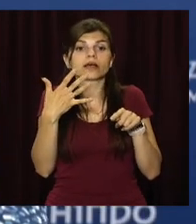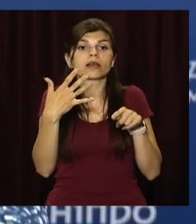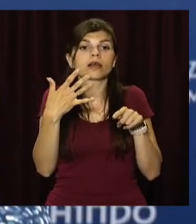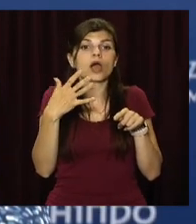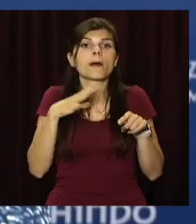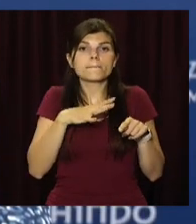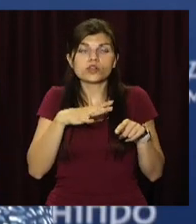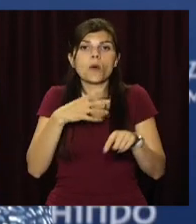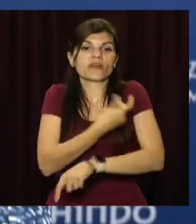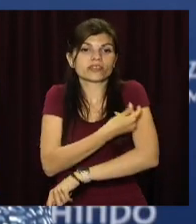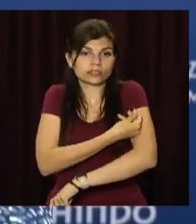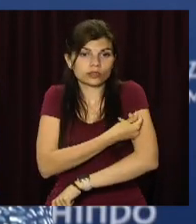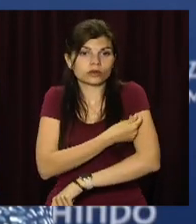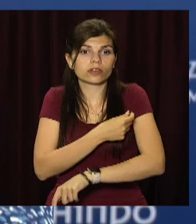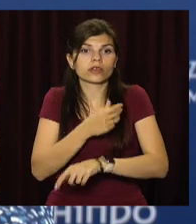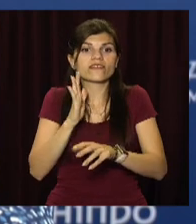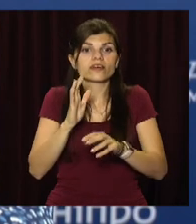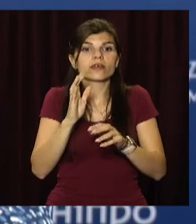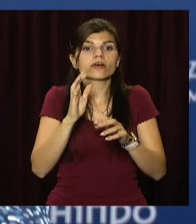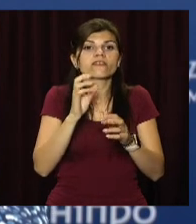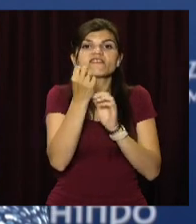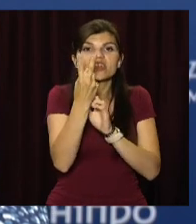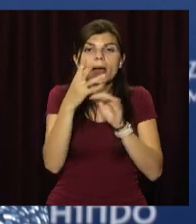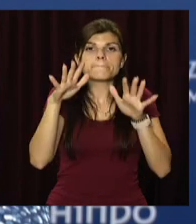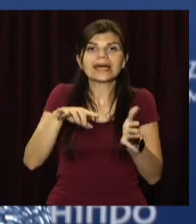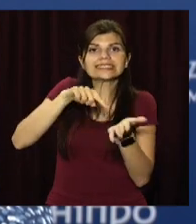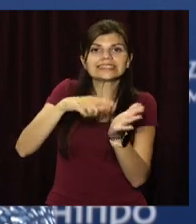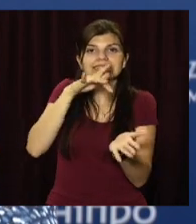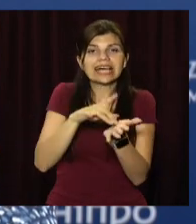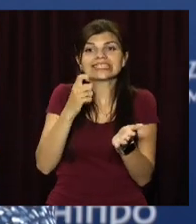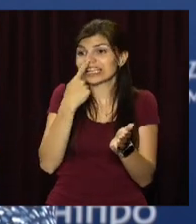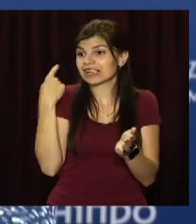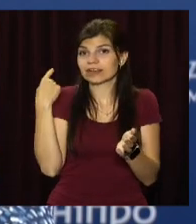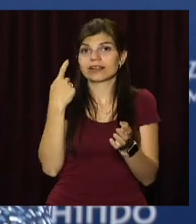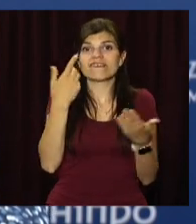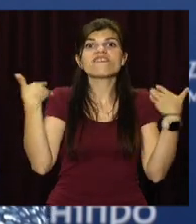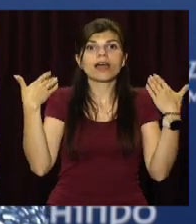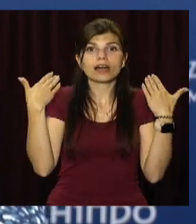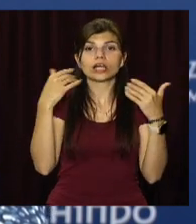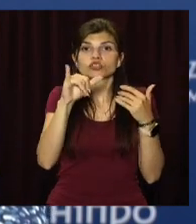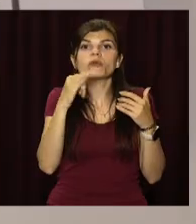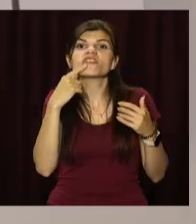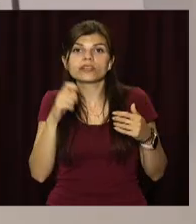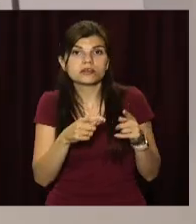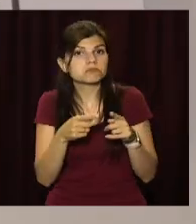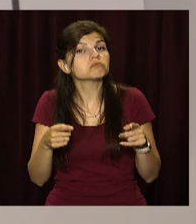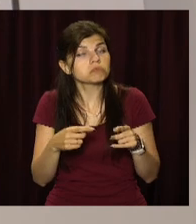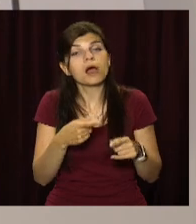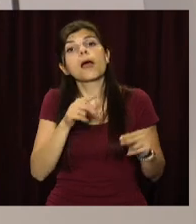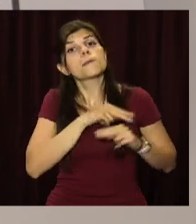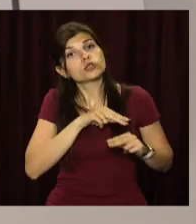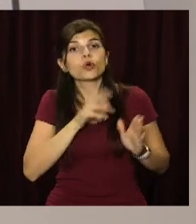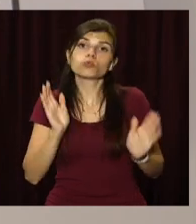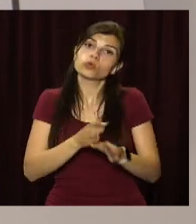3145 було провакциновано в 12 центрах масової вакцинації за минулі вихідні суботи та неділю. Чи працюватимуть